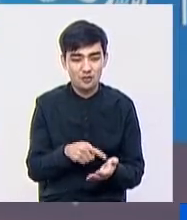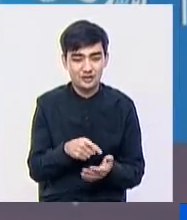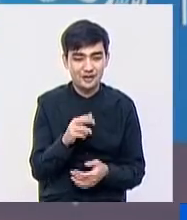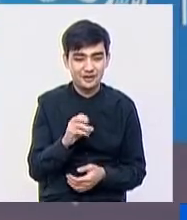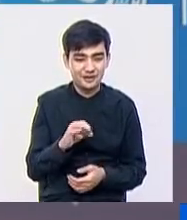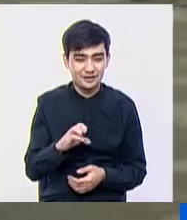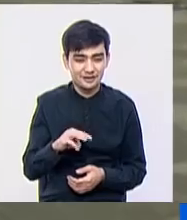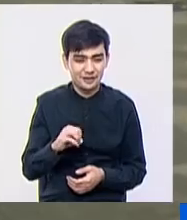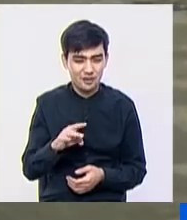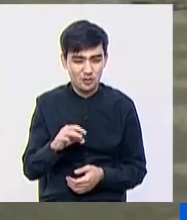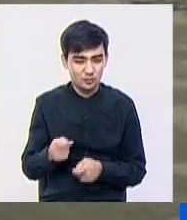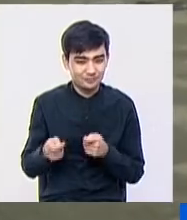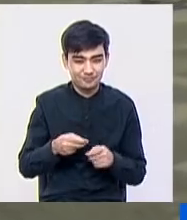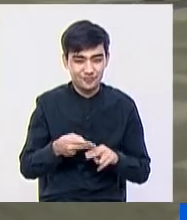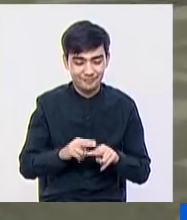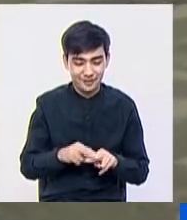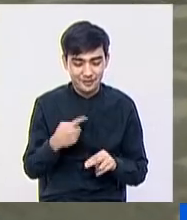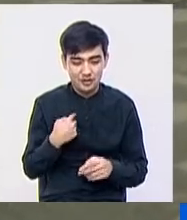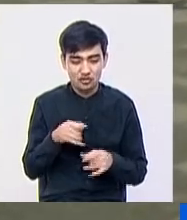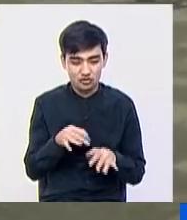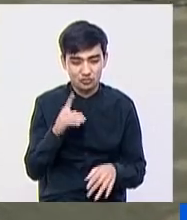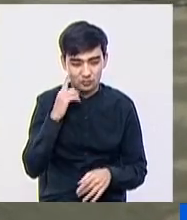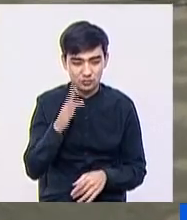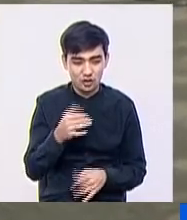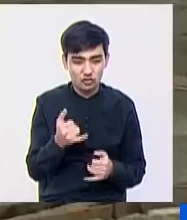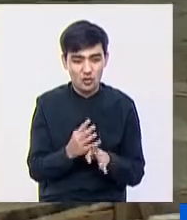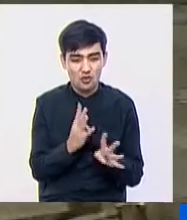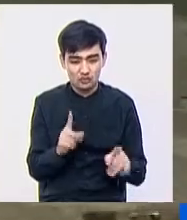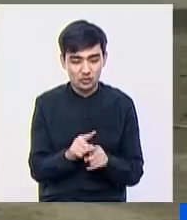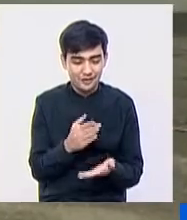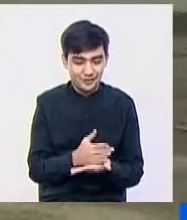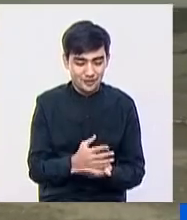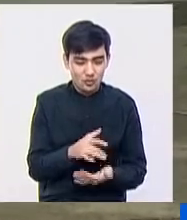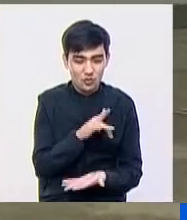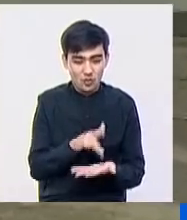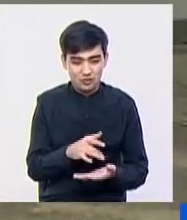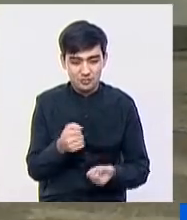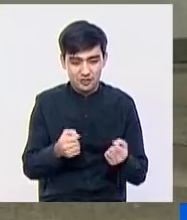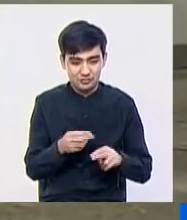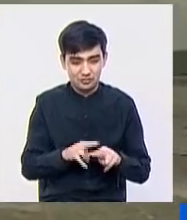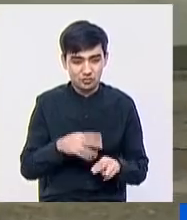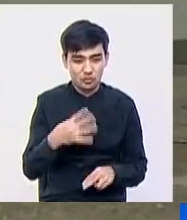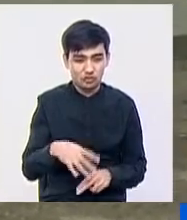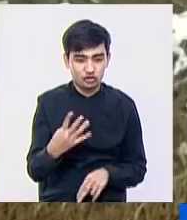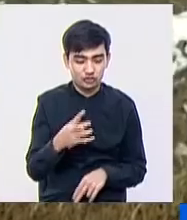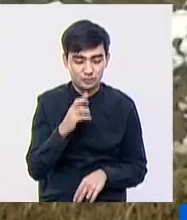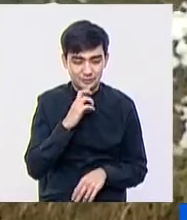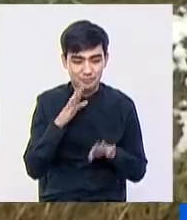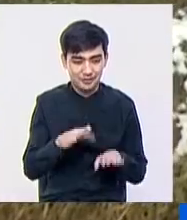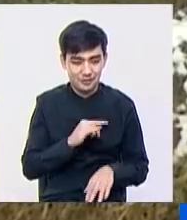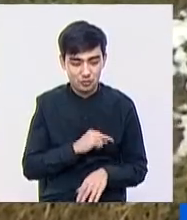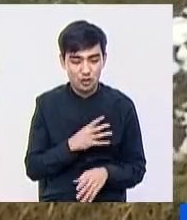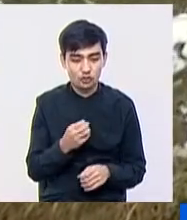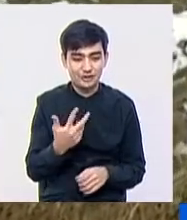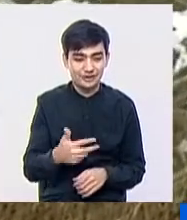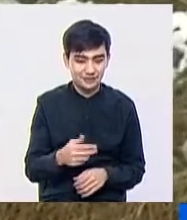дистрибьюторами также решим. На АЗС все еще наблюдаются длинные очереди. Сейчас в городе автомобили обслуживают 44 заправки, и 30 должны